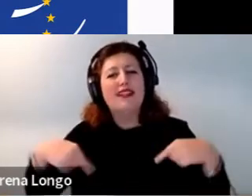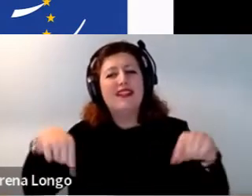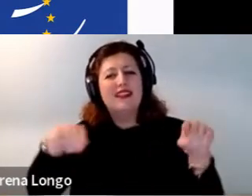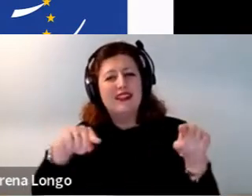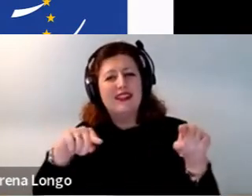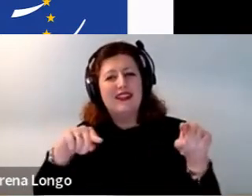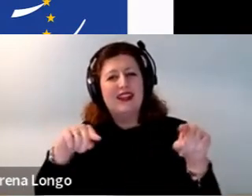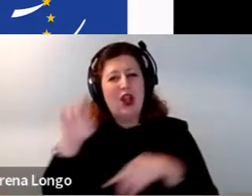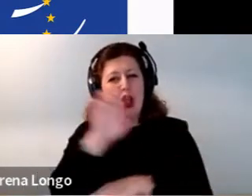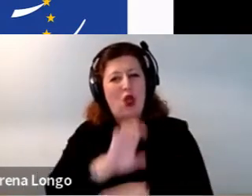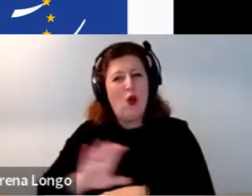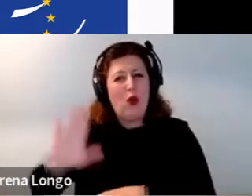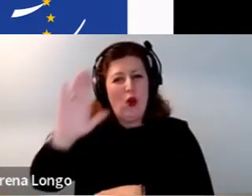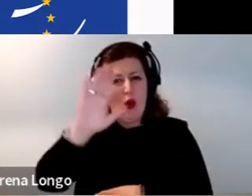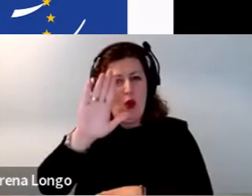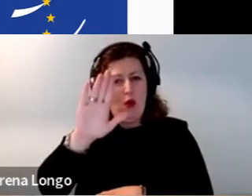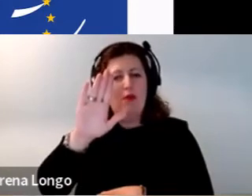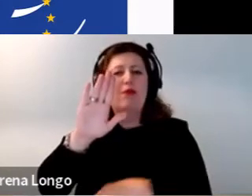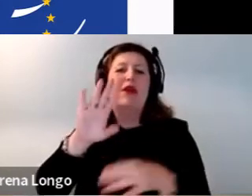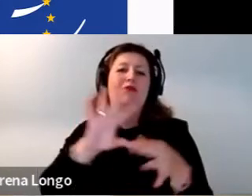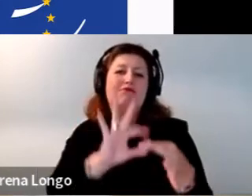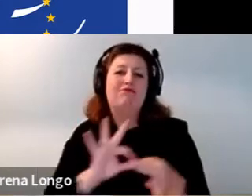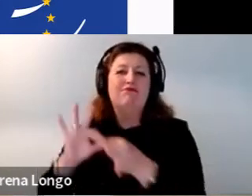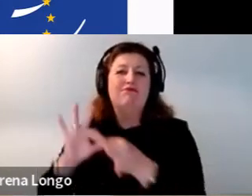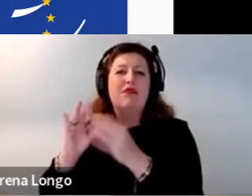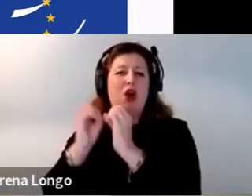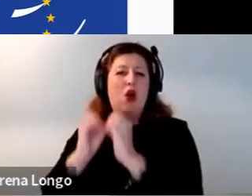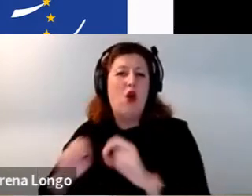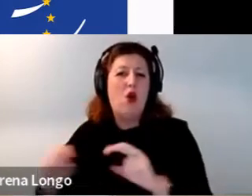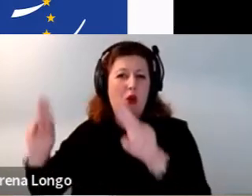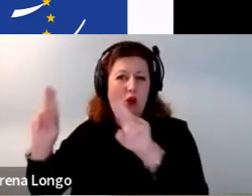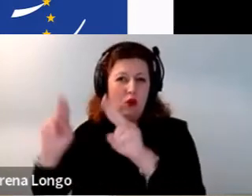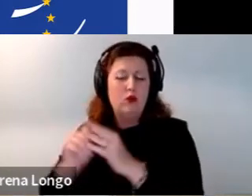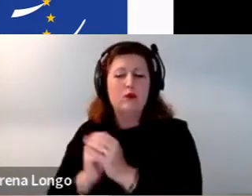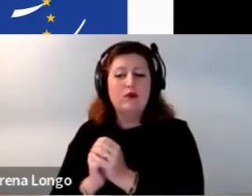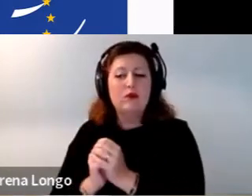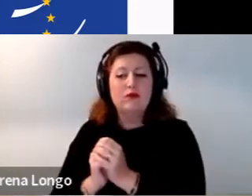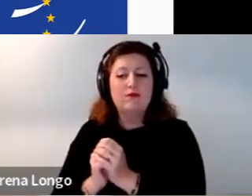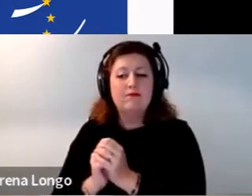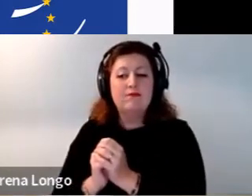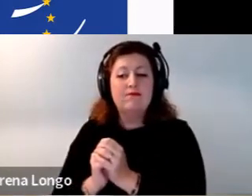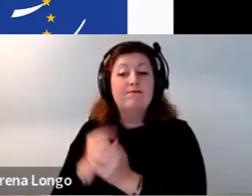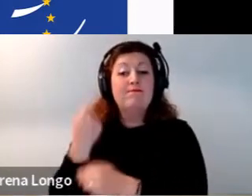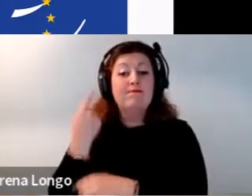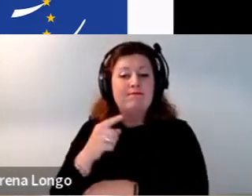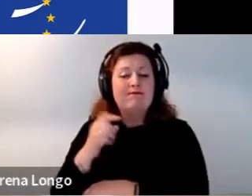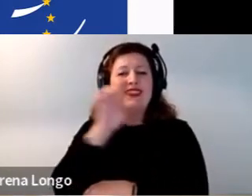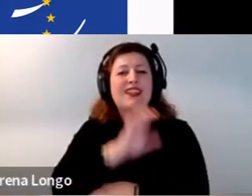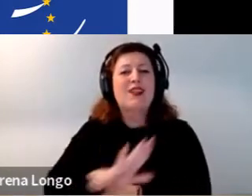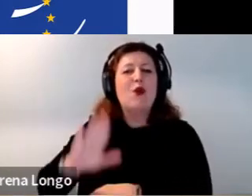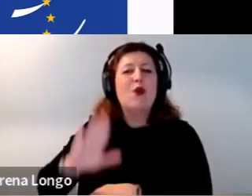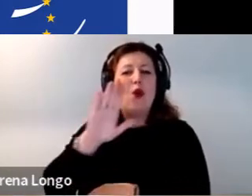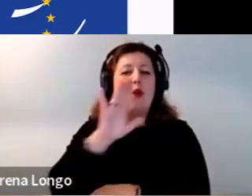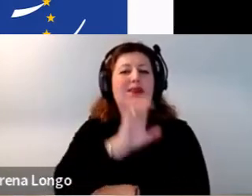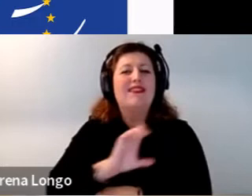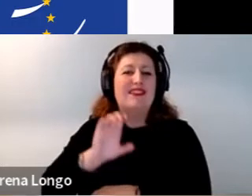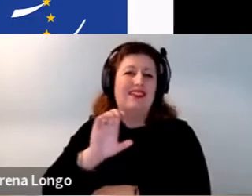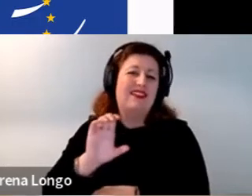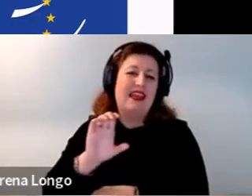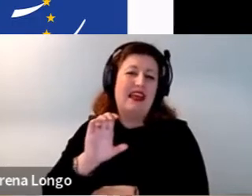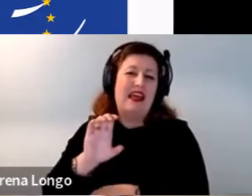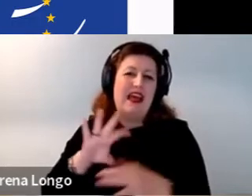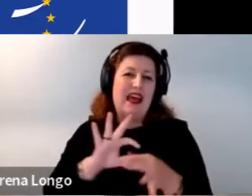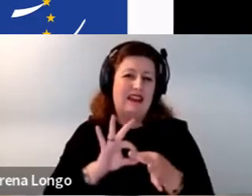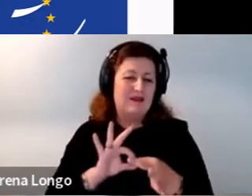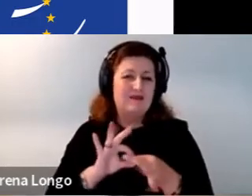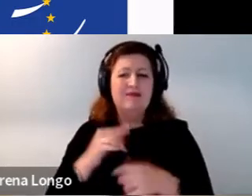dagli indirizzi dell'ONU, e risoluzione del Consiglio d'Europa e dei rappresentanti degli Stati membri sull'uguaglianza